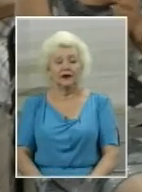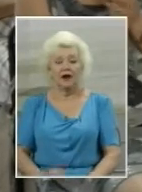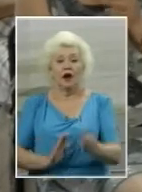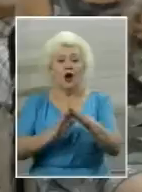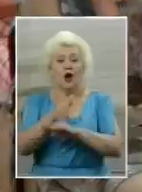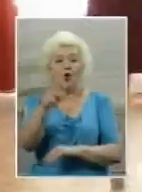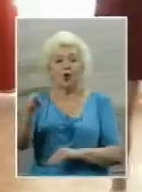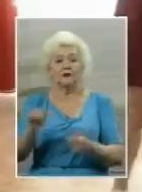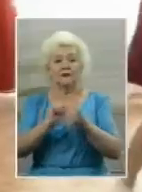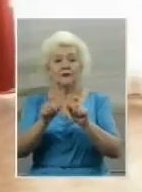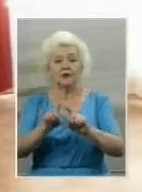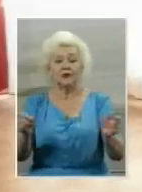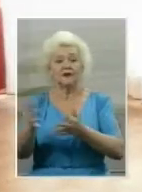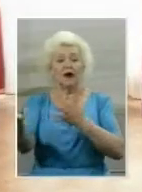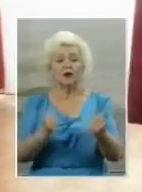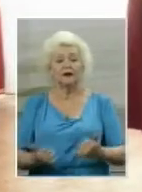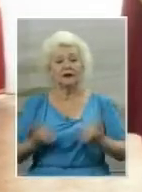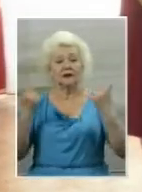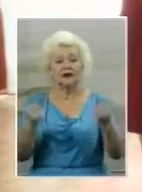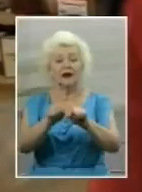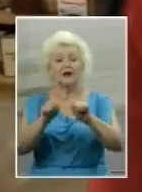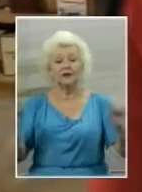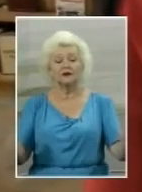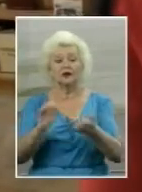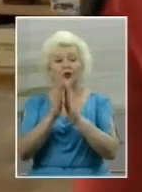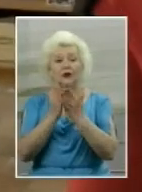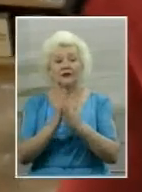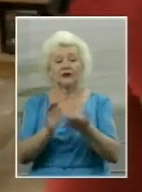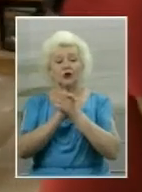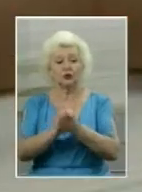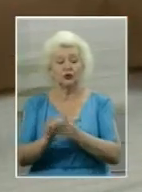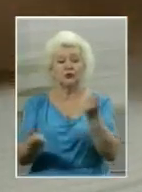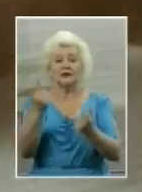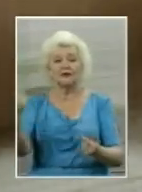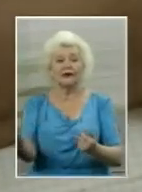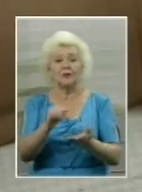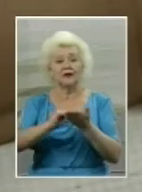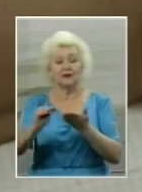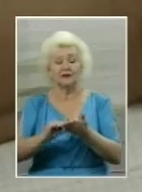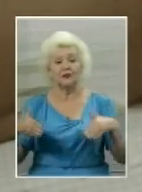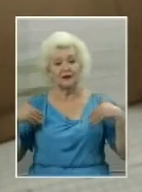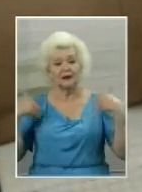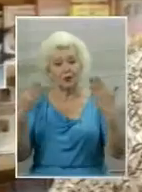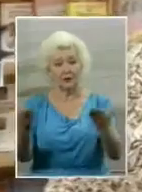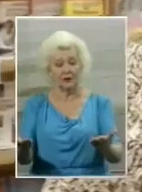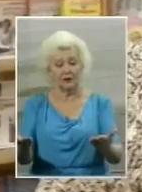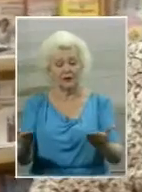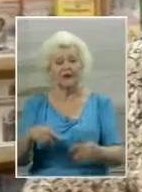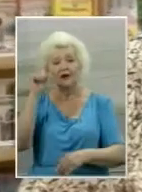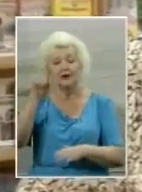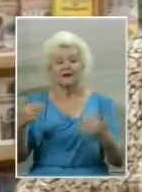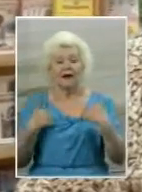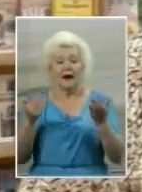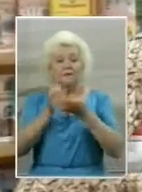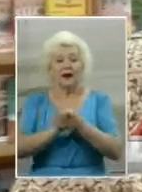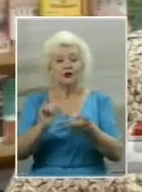Гості бібліотеки сьогодні отримали нагороди та відкрили книгу друзів, де з'явилися перші записи і побажання. Ви знаєте, моя дружба